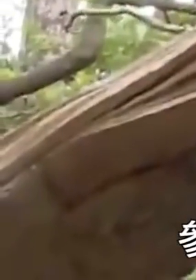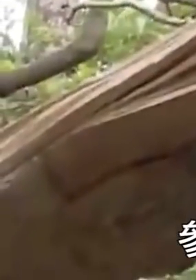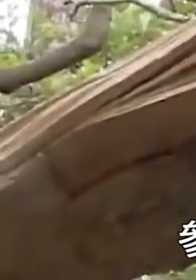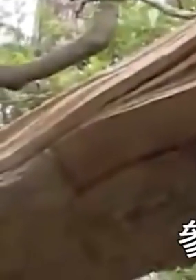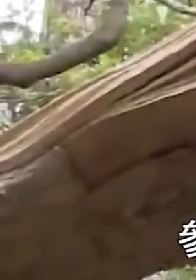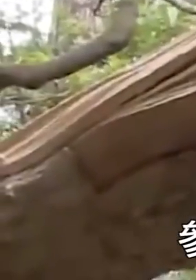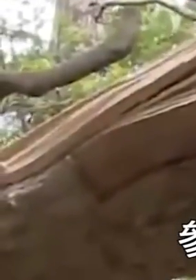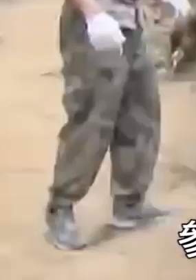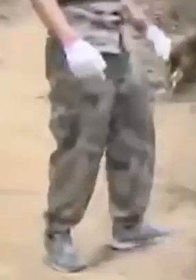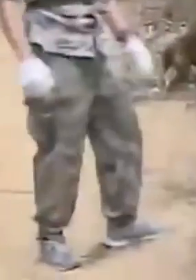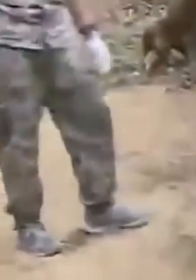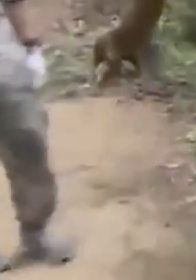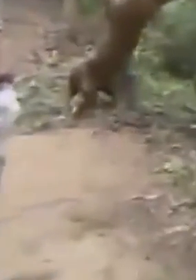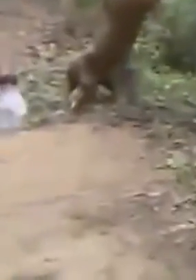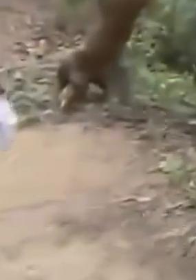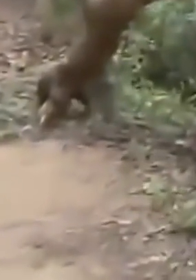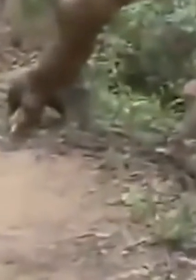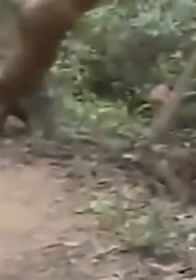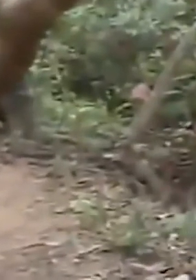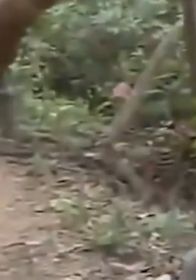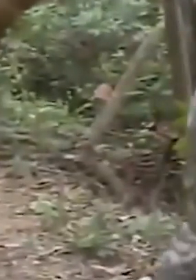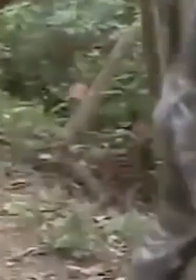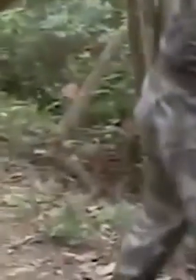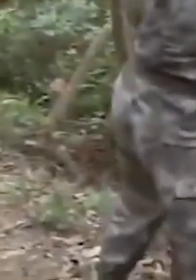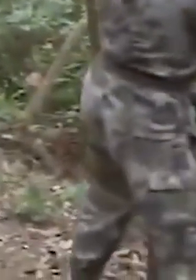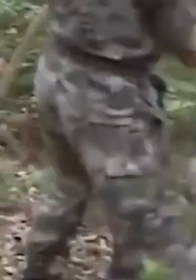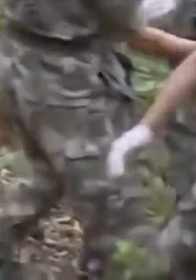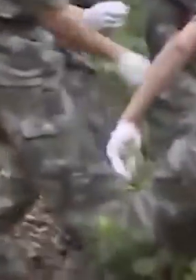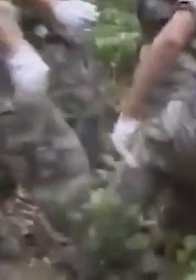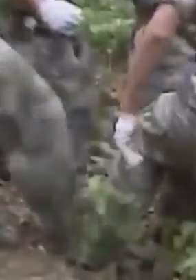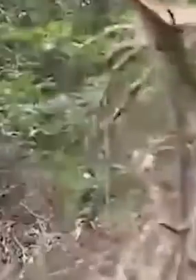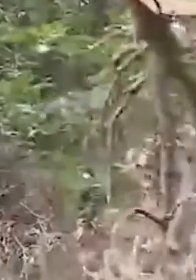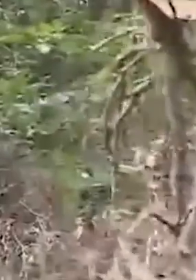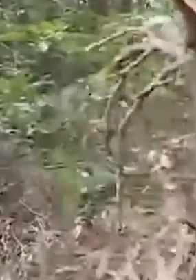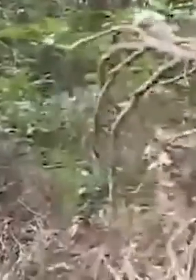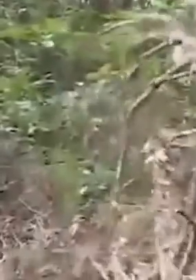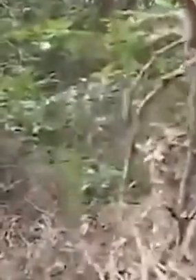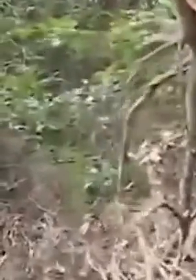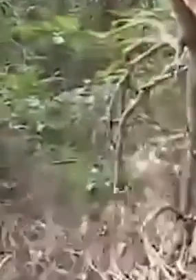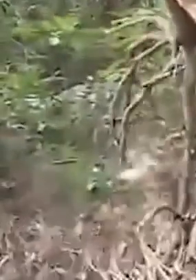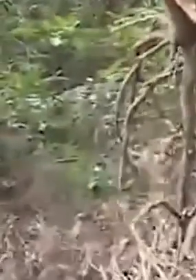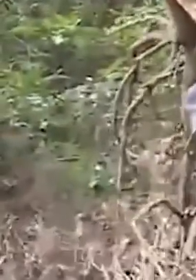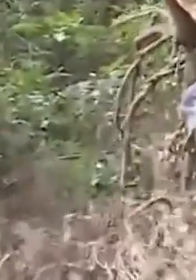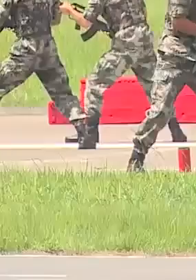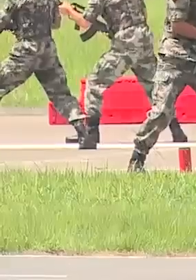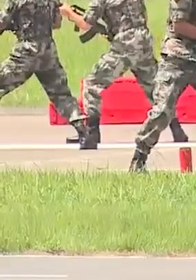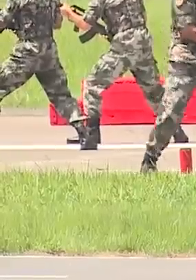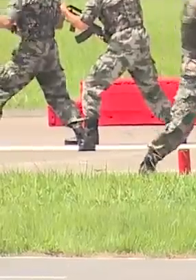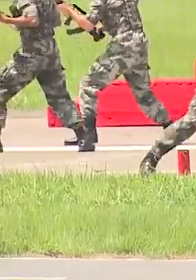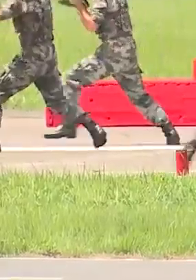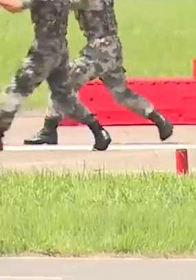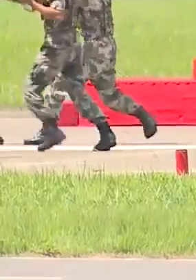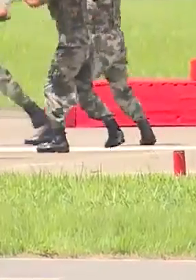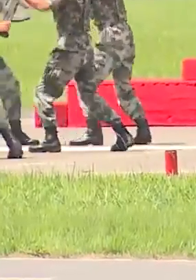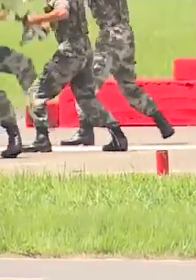動咧，你應該阻止佢。香港我哋鼓勵人參與做義工，做義工都要阻止，我係真係匪夷所思嘅。而駐軍